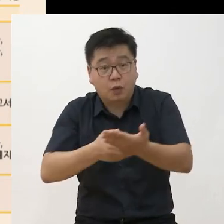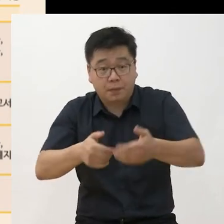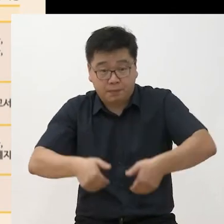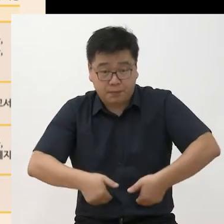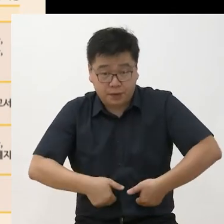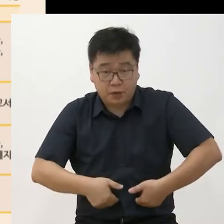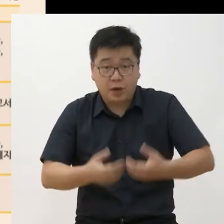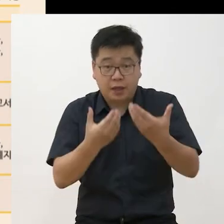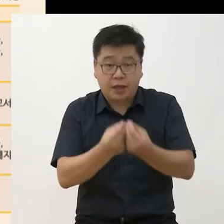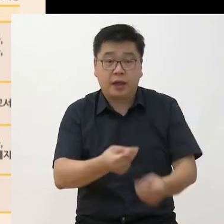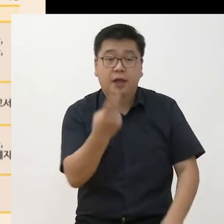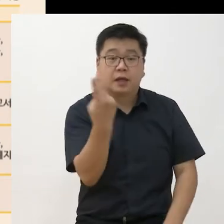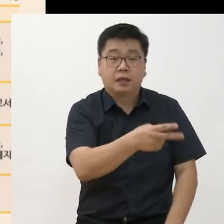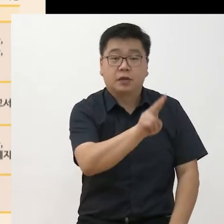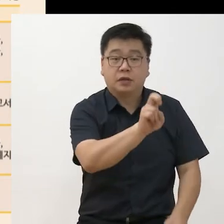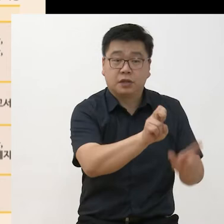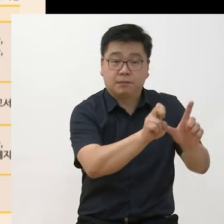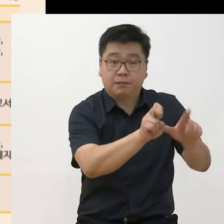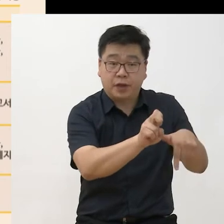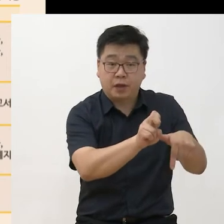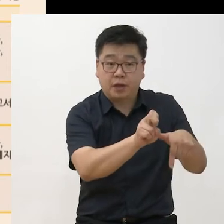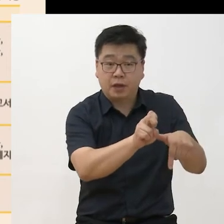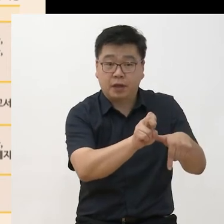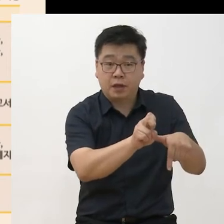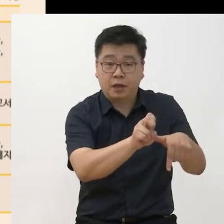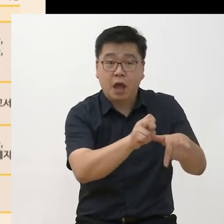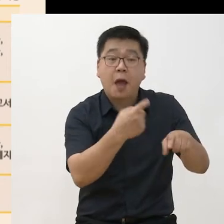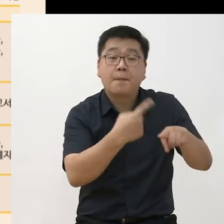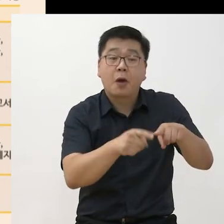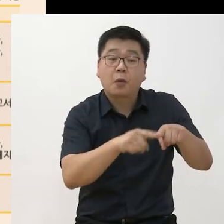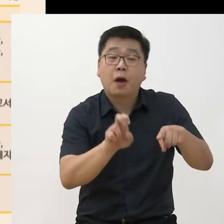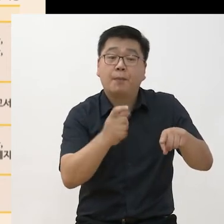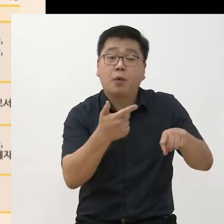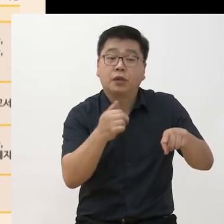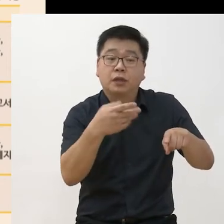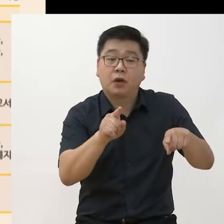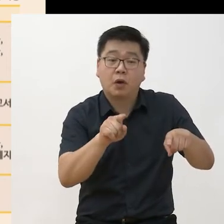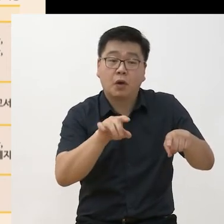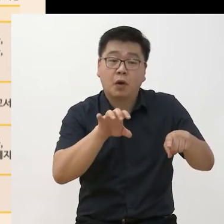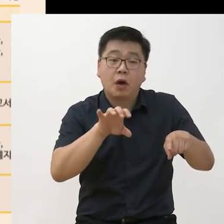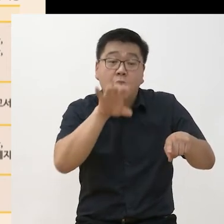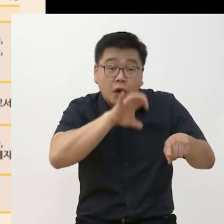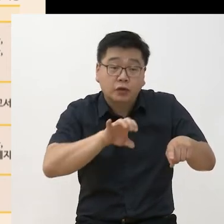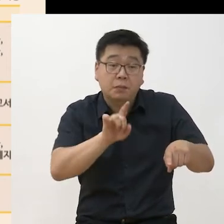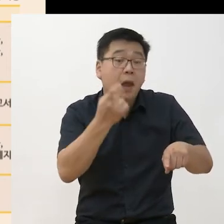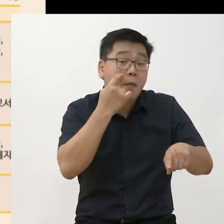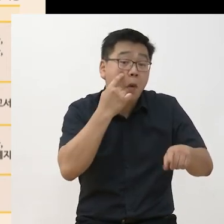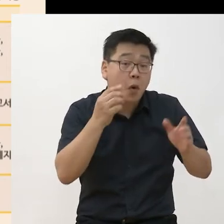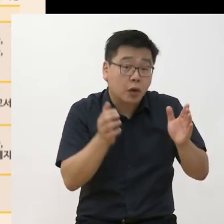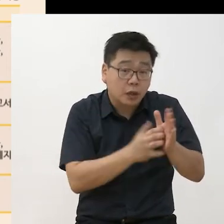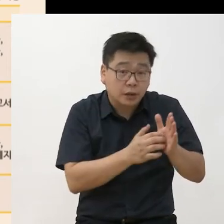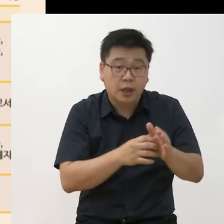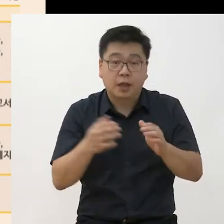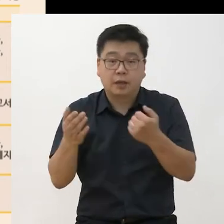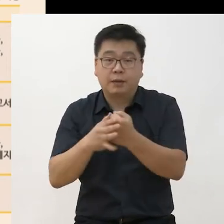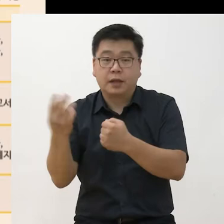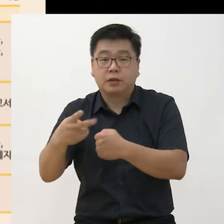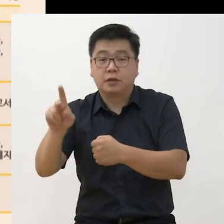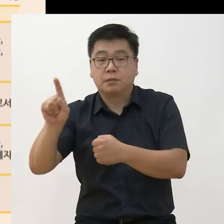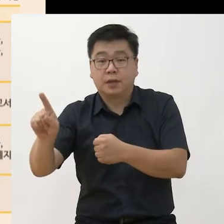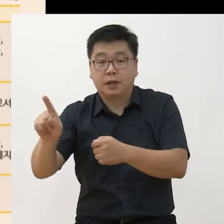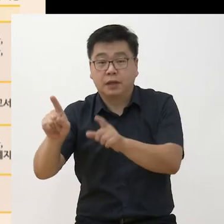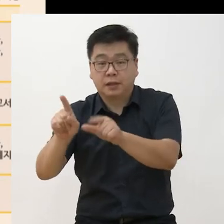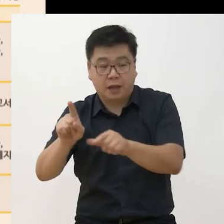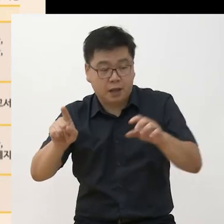저희가 2020년도에는 이 평가 모니터링을 이제 시범 적용을 해서 2021년도 심의 시에는 저희가 참고